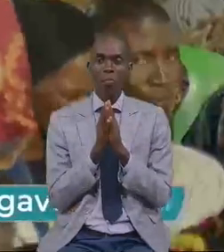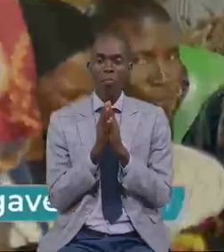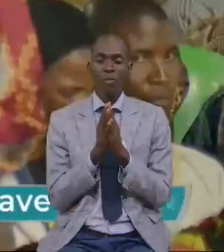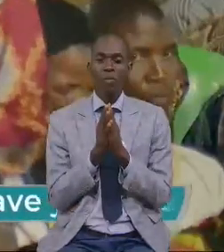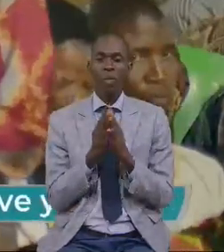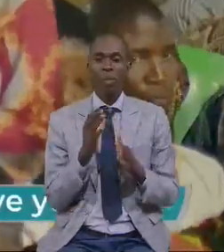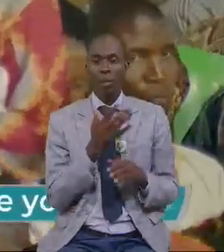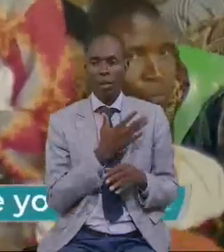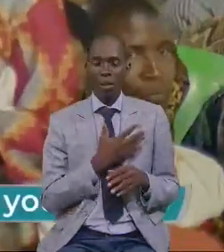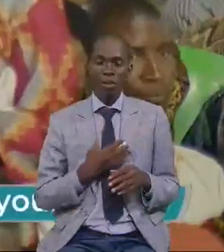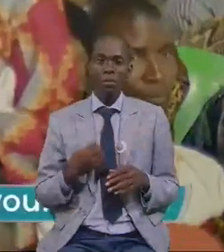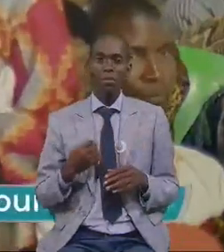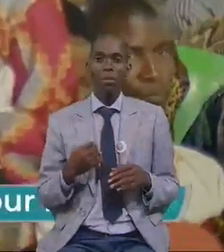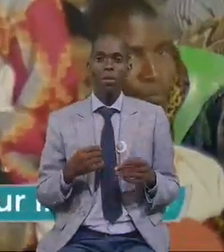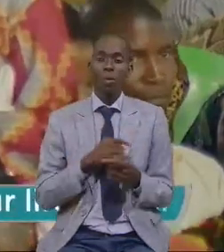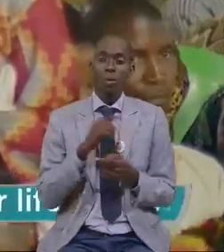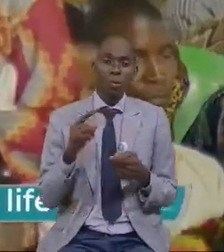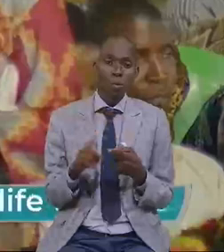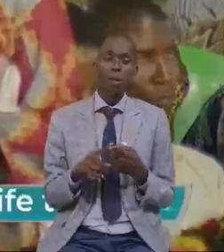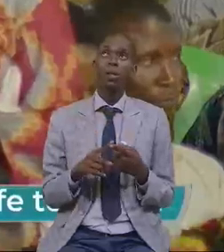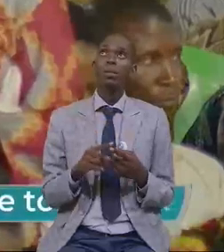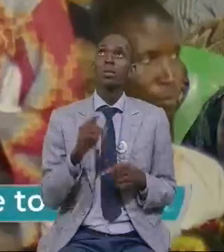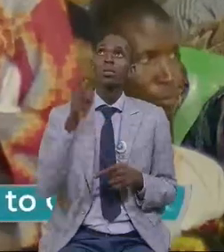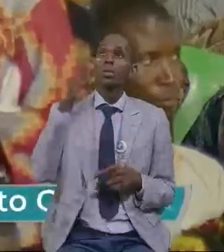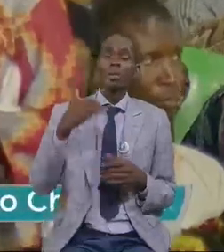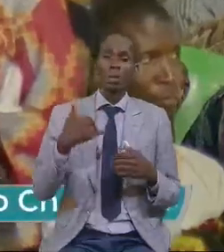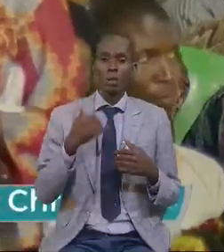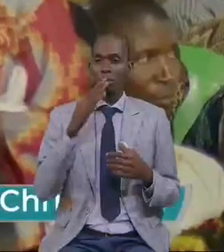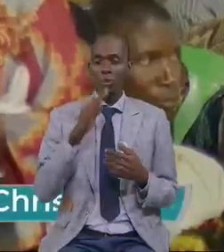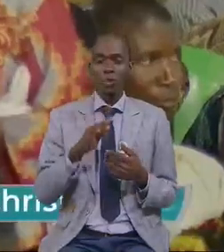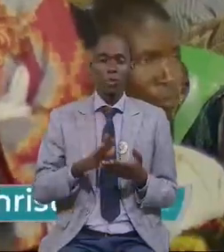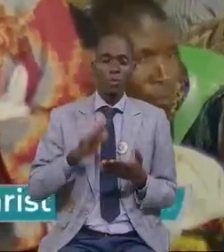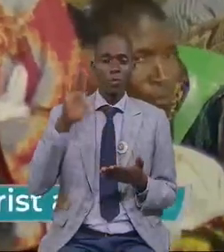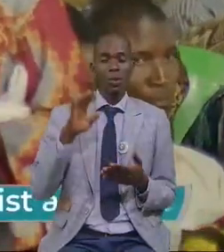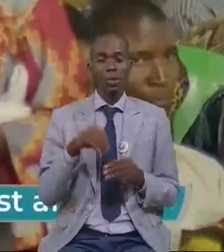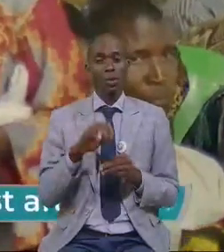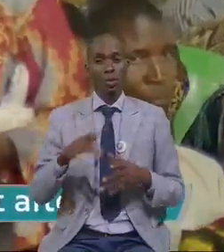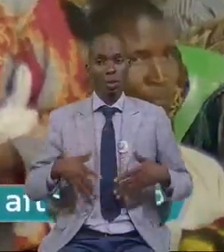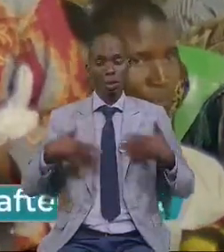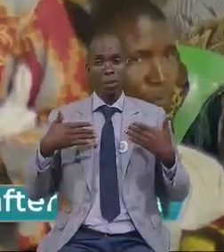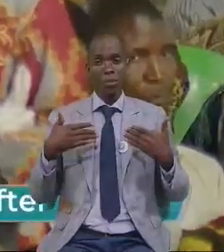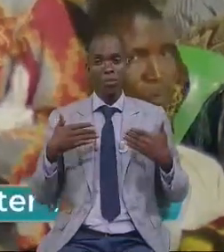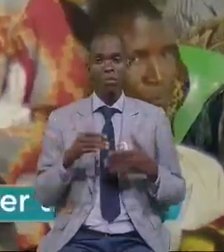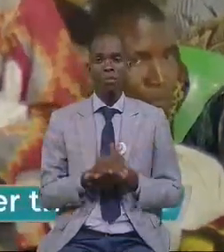Je vais me tenir pour glorifier Dieu lorsque Dieu l'aura glorifié dans votre